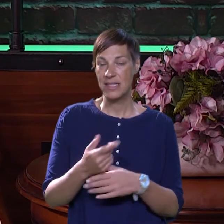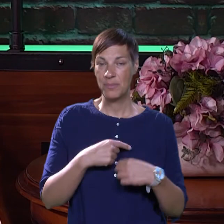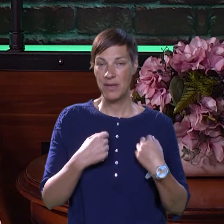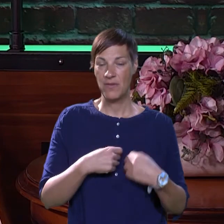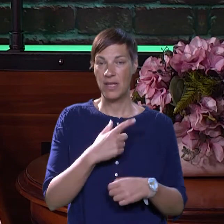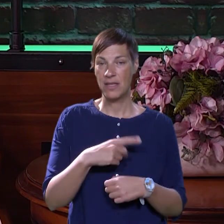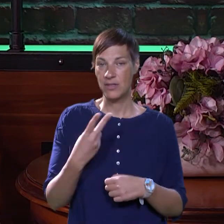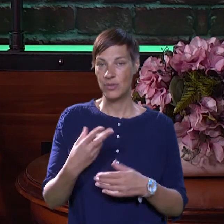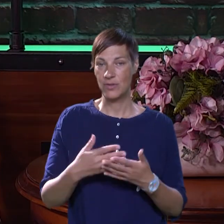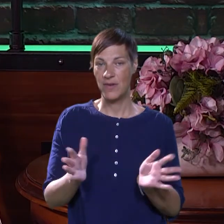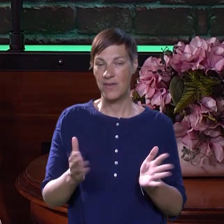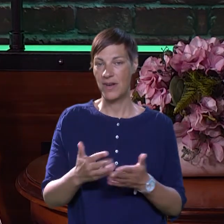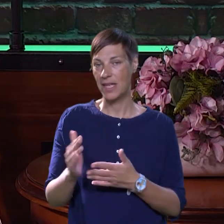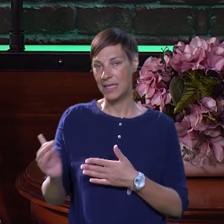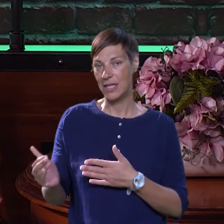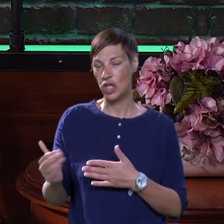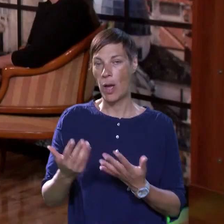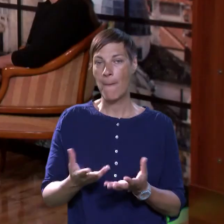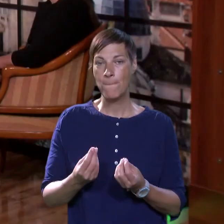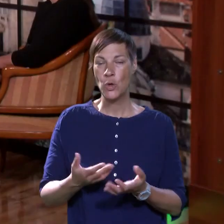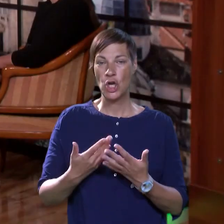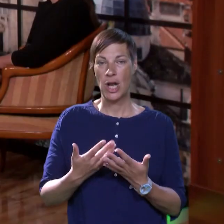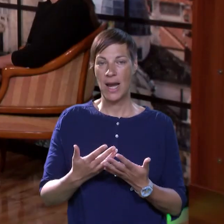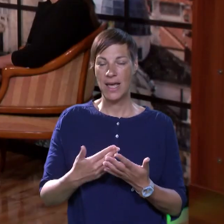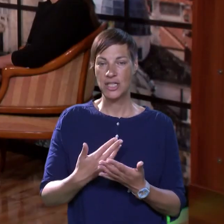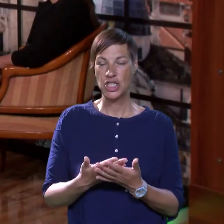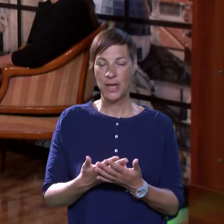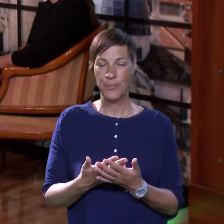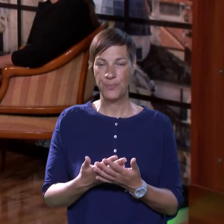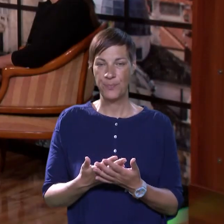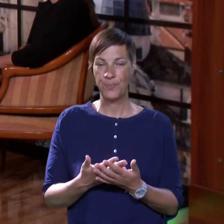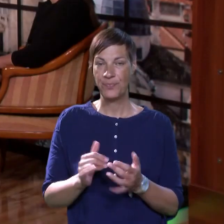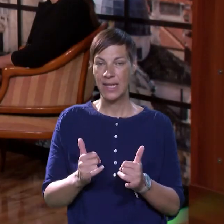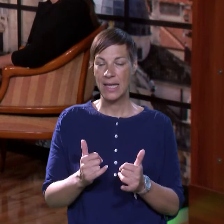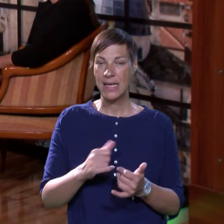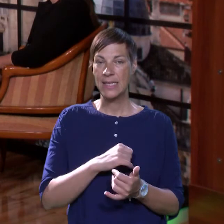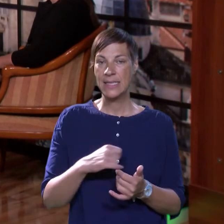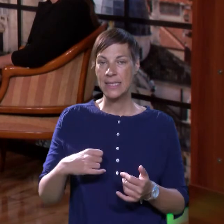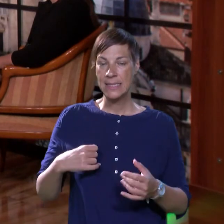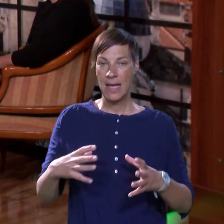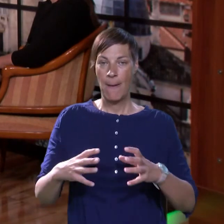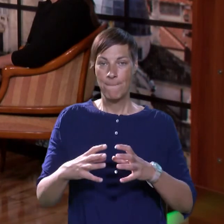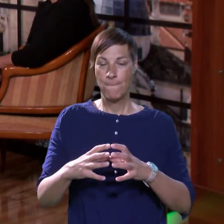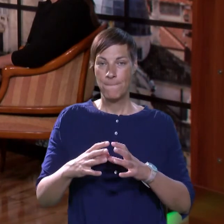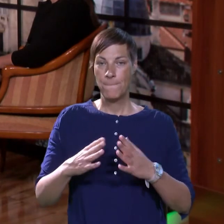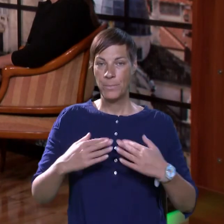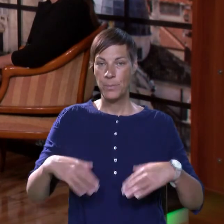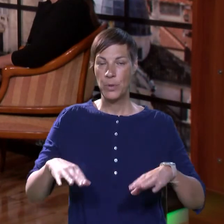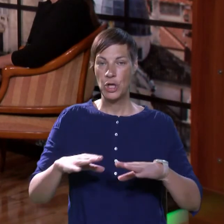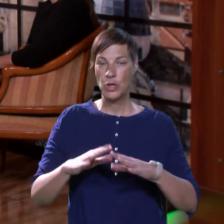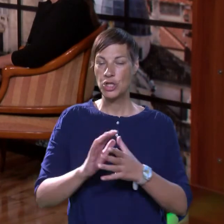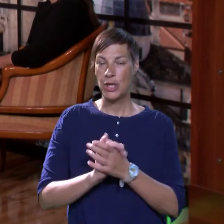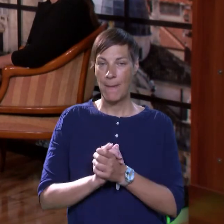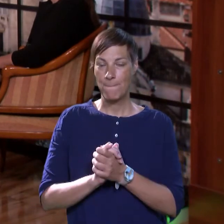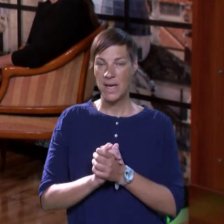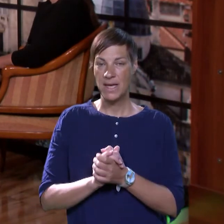da volontira kad je to dva vrata do. To je puno lakše nego ovaj. Tako da, da, sam prostor i općenito